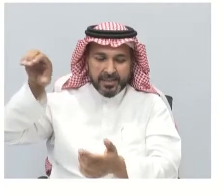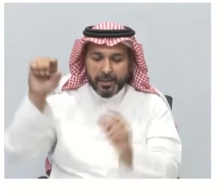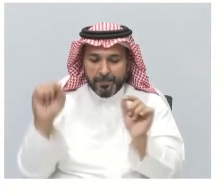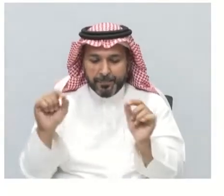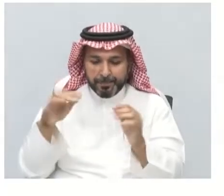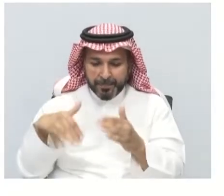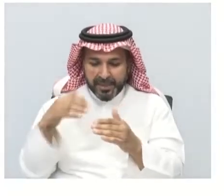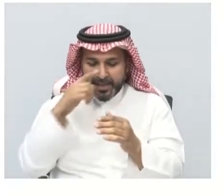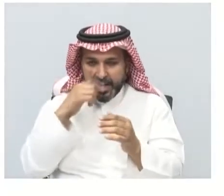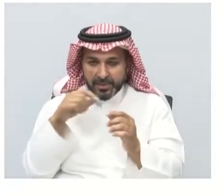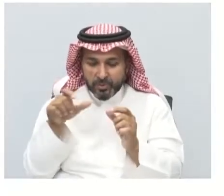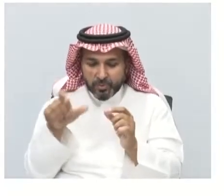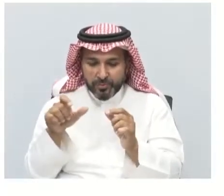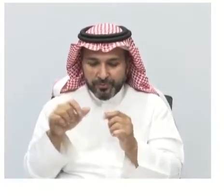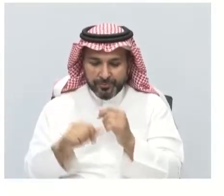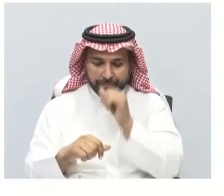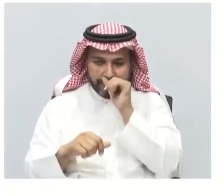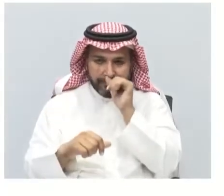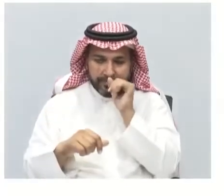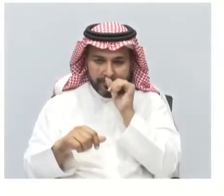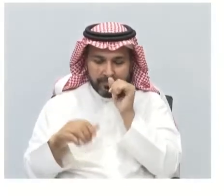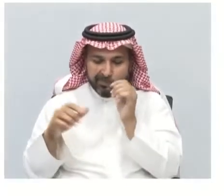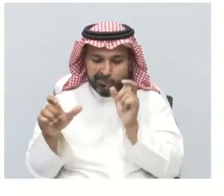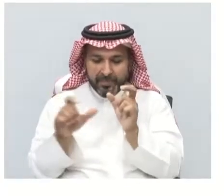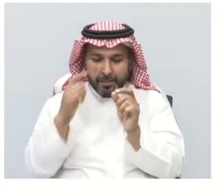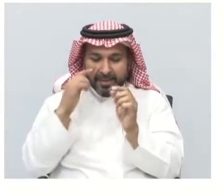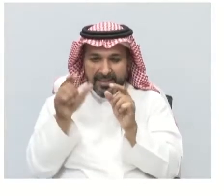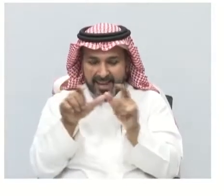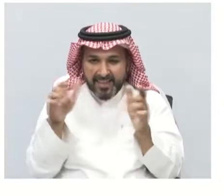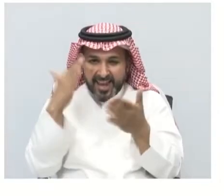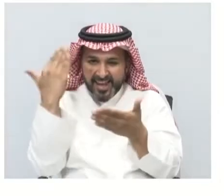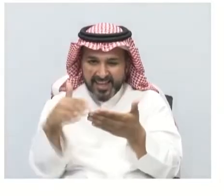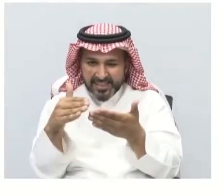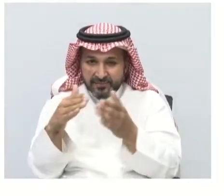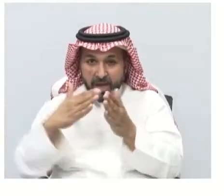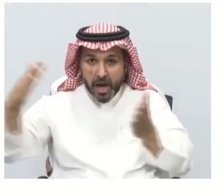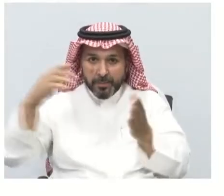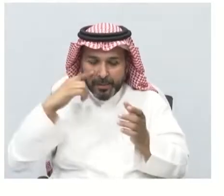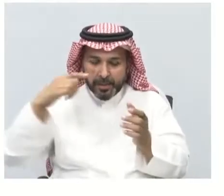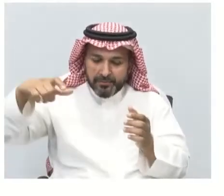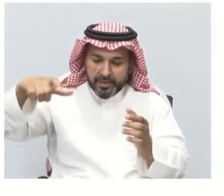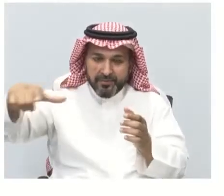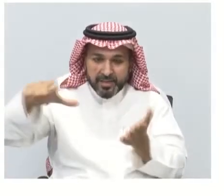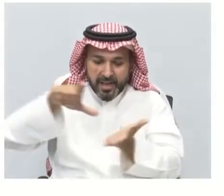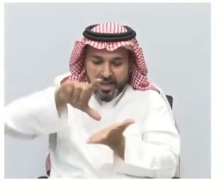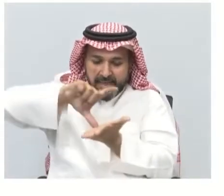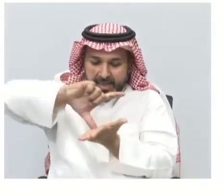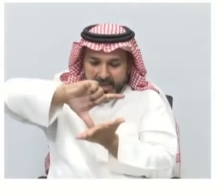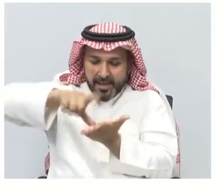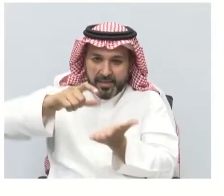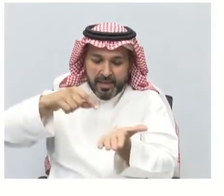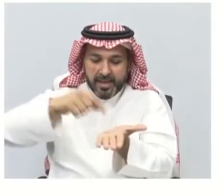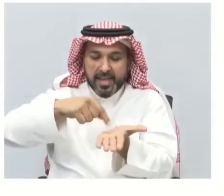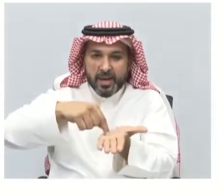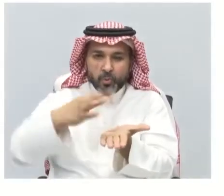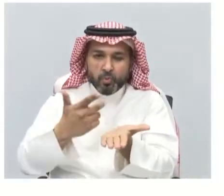من نصف البي سي طيب بعد ما انشات فتحه تعتبر اكبر من نصف البي سي او اطول من نصف البي سي يكون عندي نقطتي او